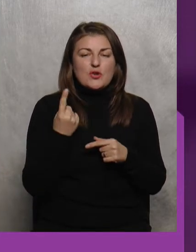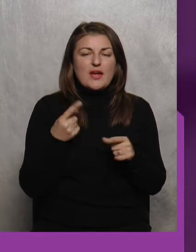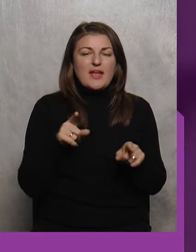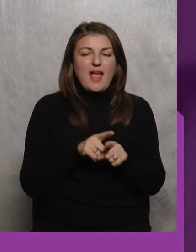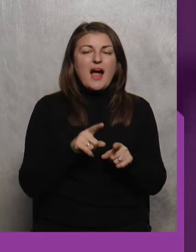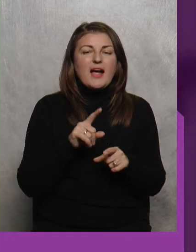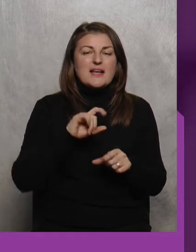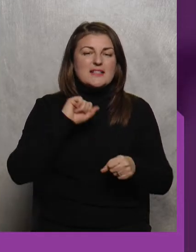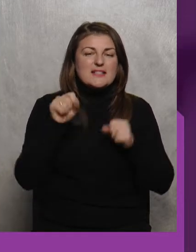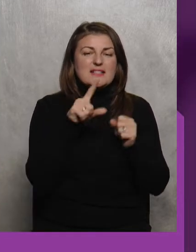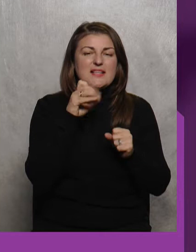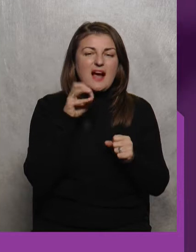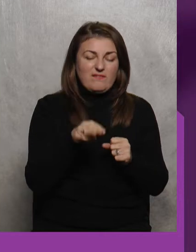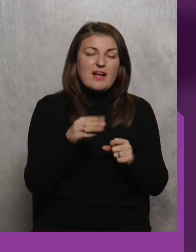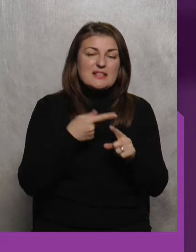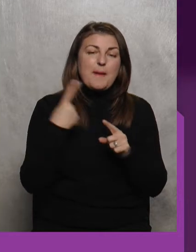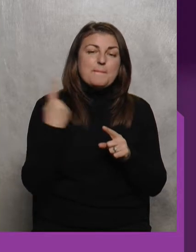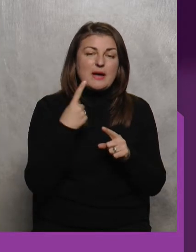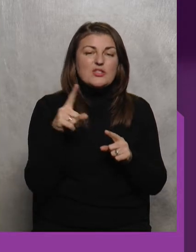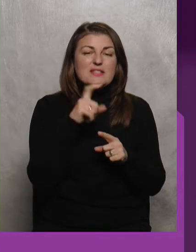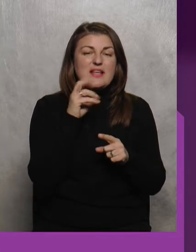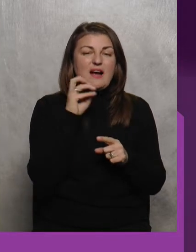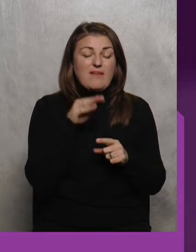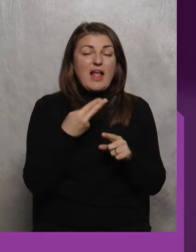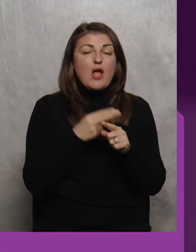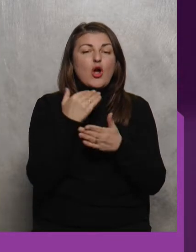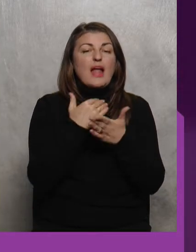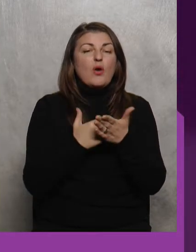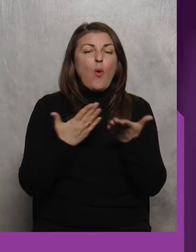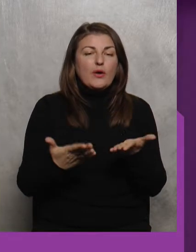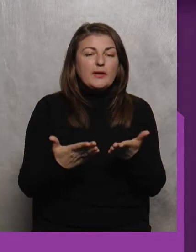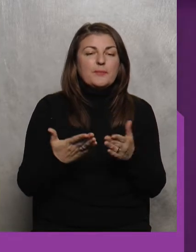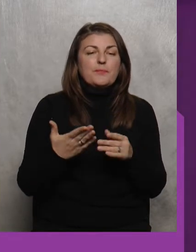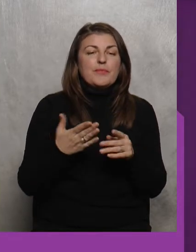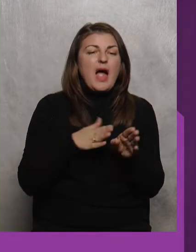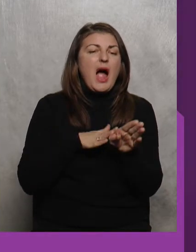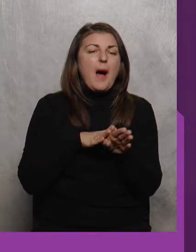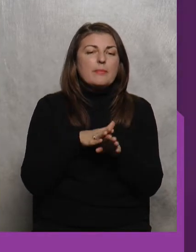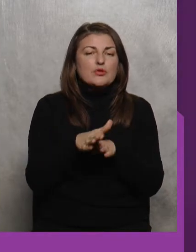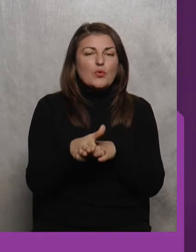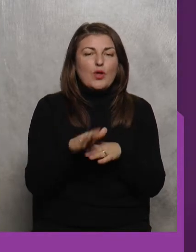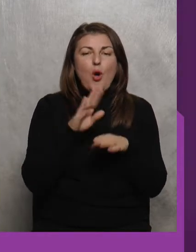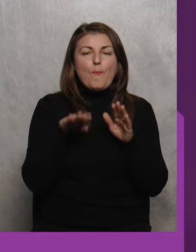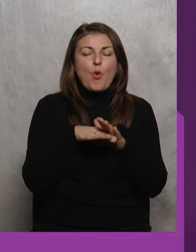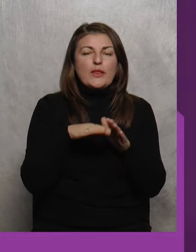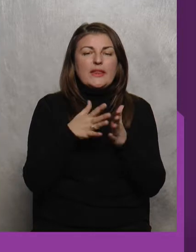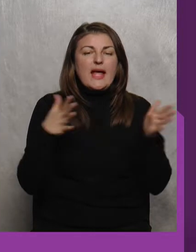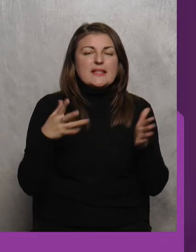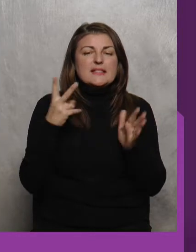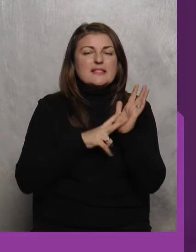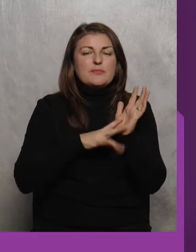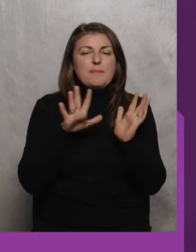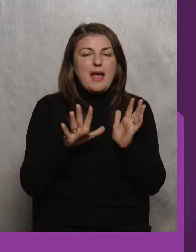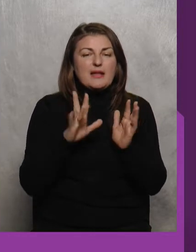це захват? Да, це перший захват. Я хочу сказати, що це категорія абсолютно понад 75 кілограм